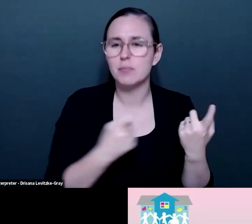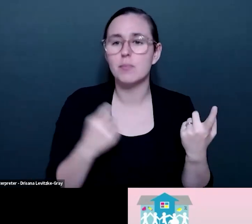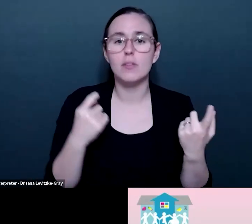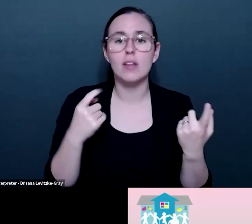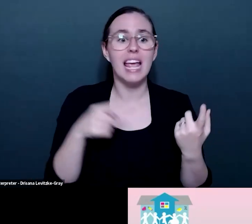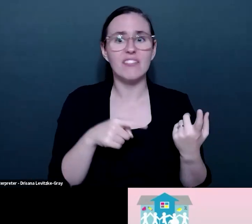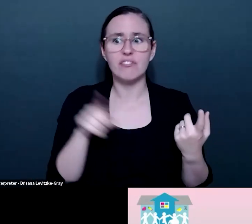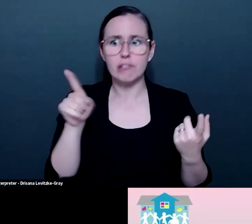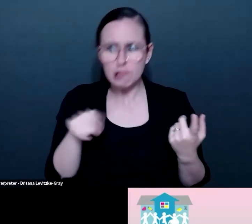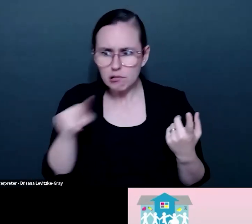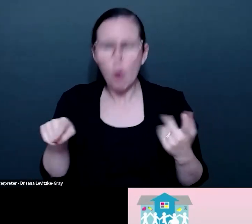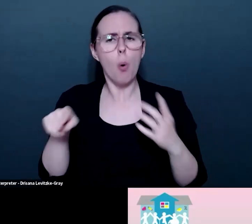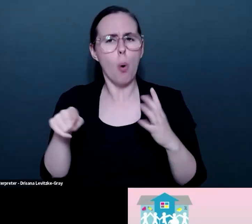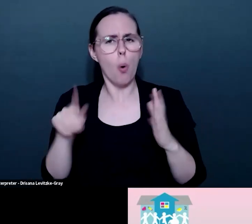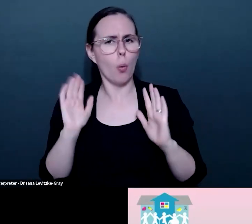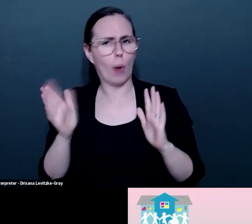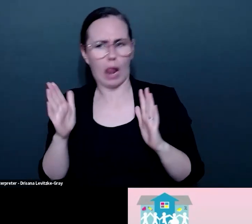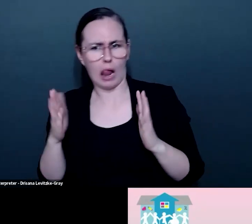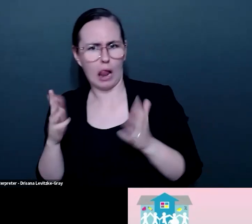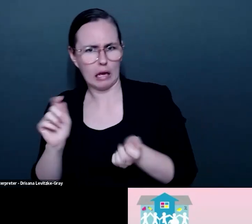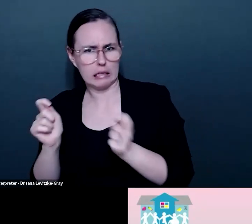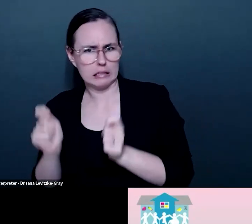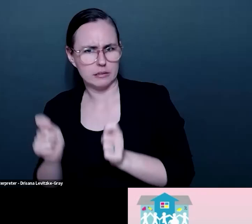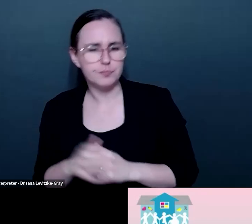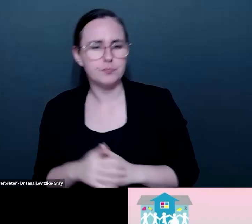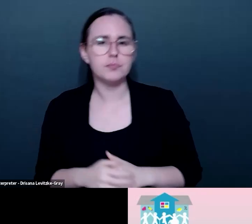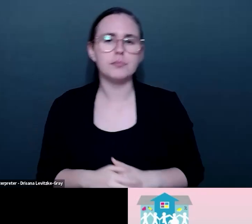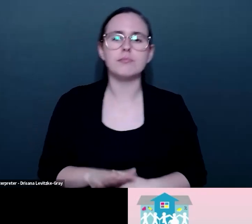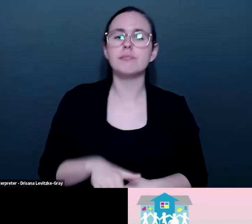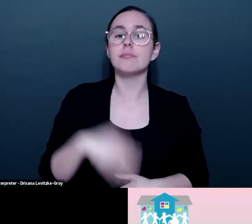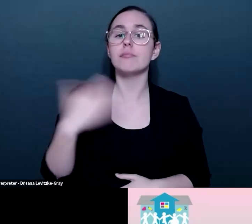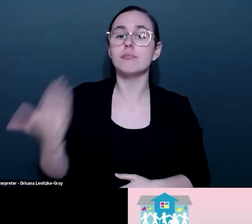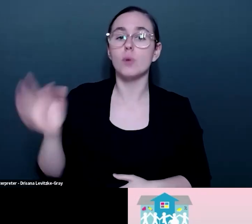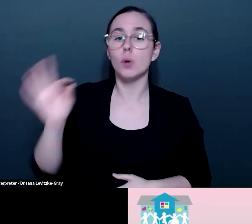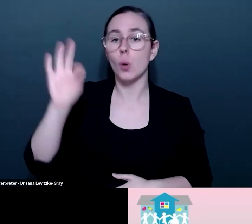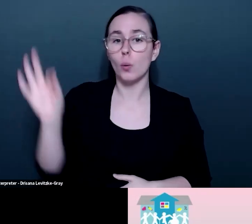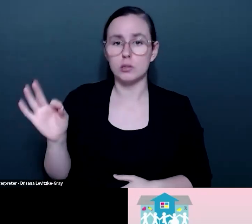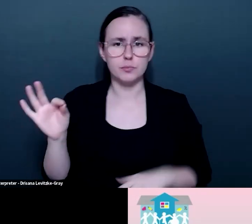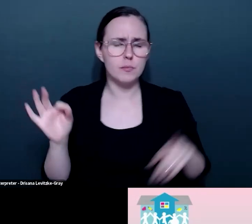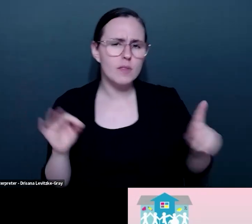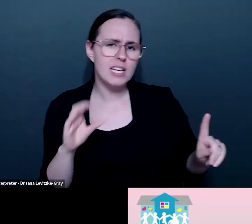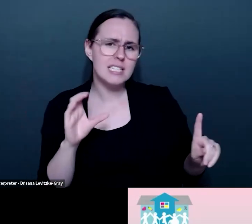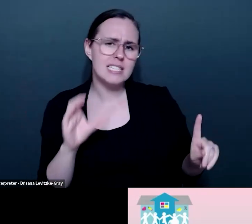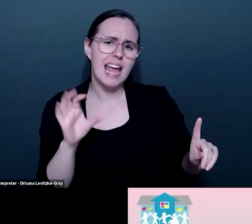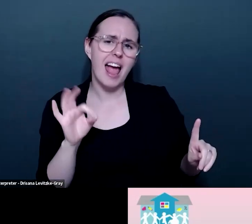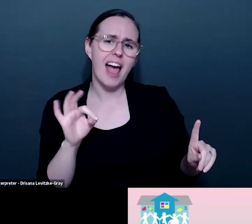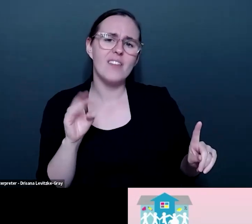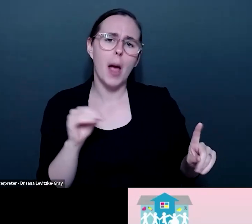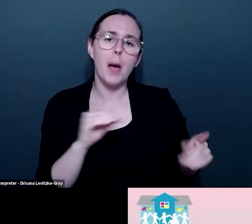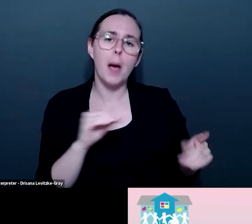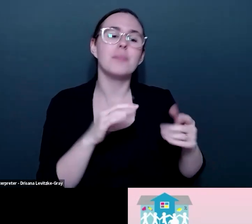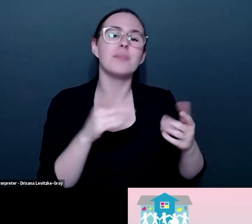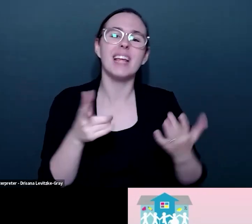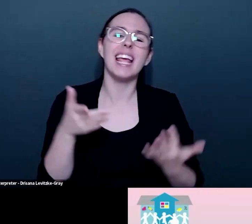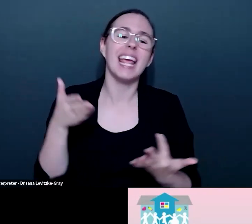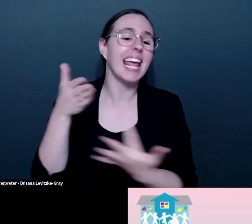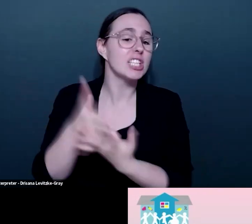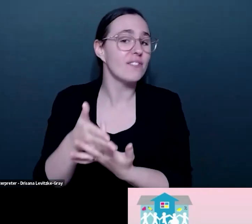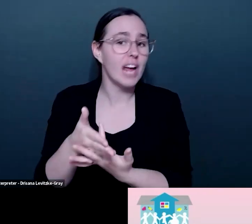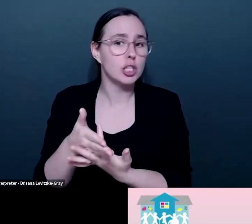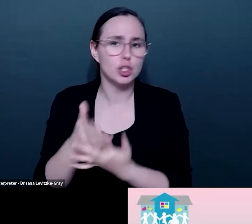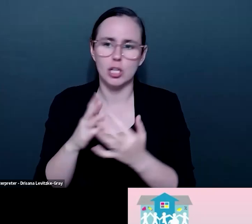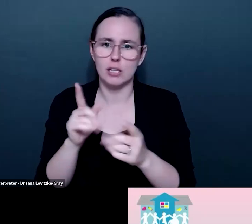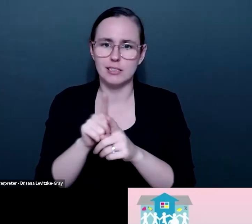nécessaires pour intégrer les données du CFM et permettre aux interventions, il faut faire très